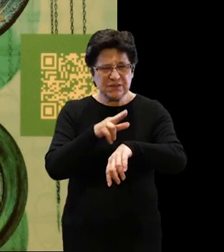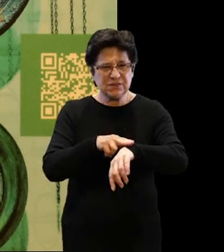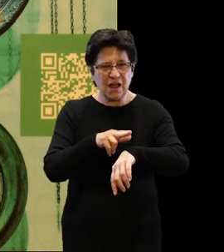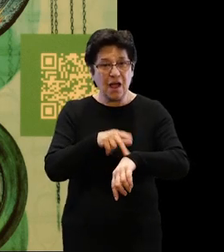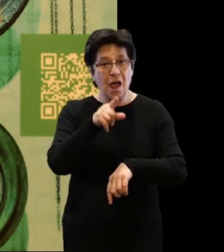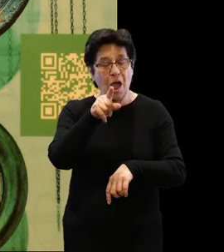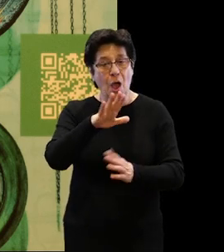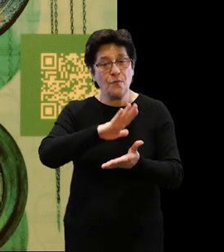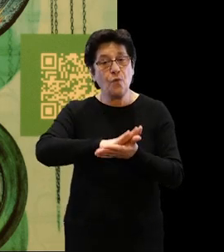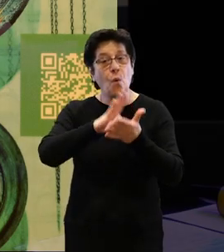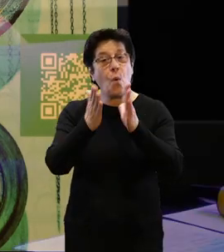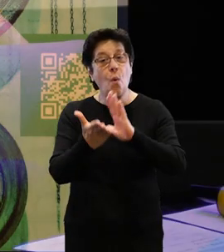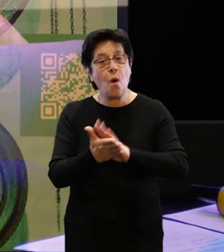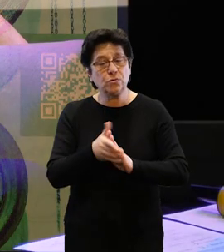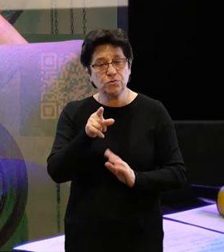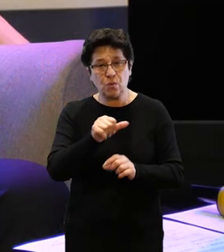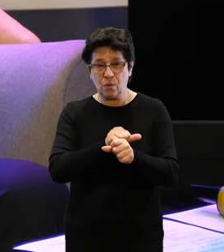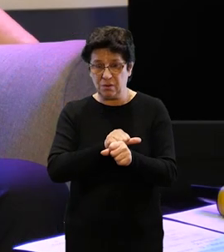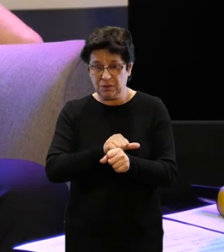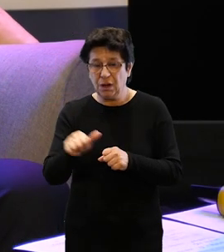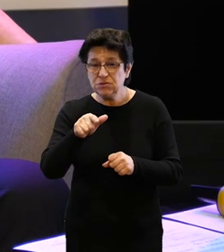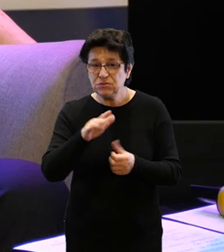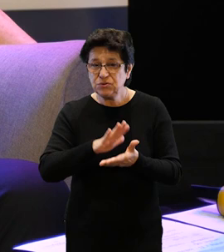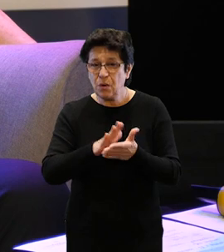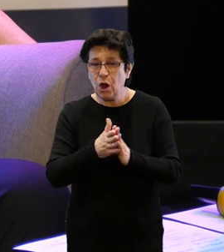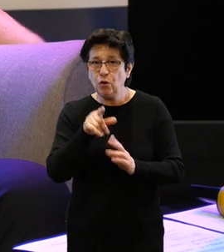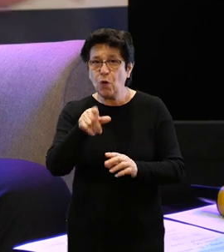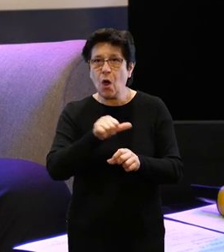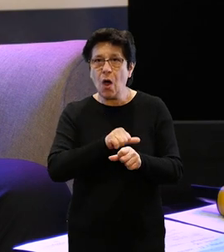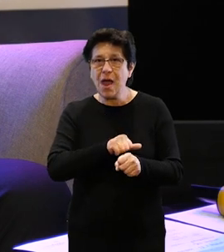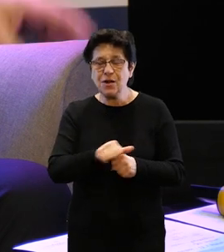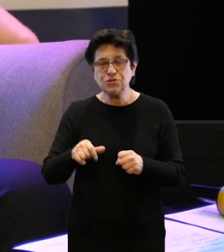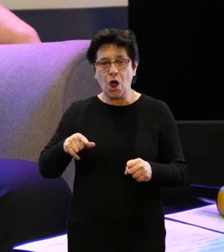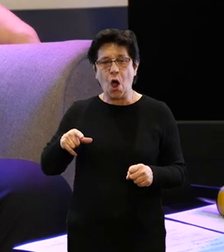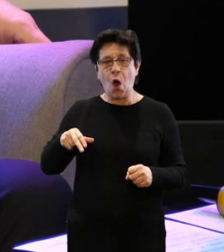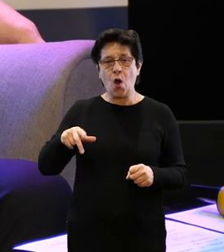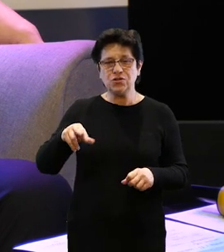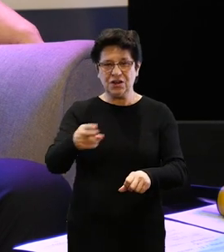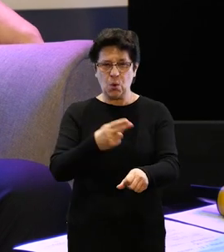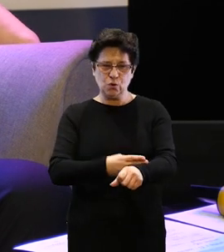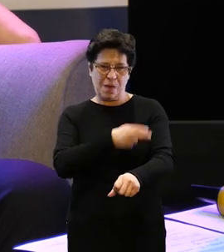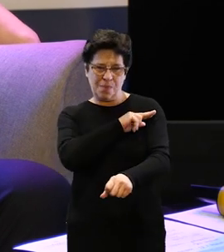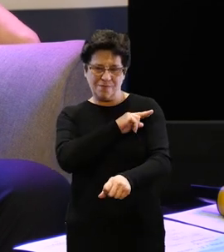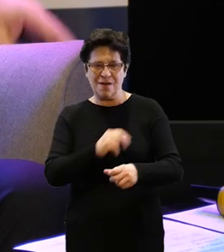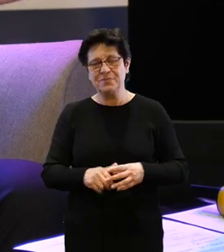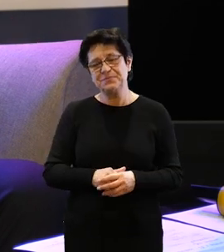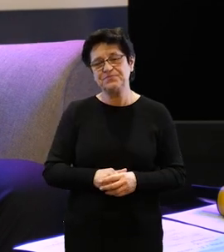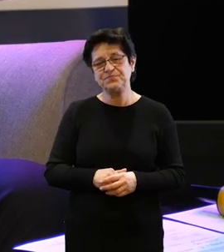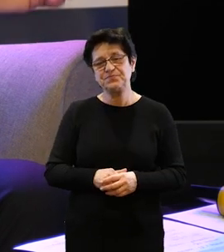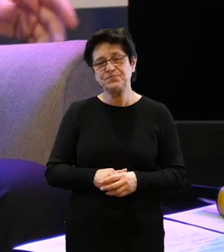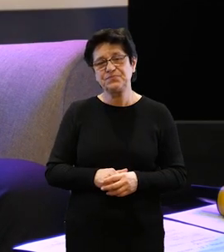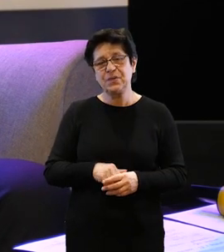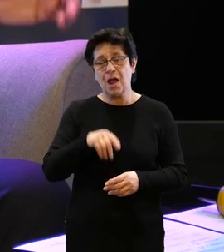ekspozycję starych zegarów to są akurat tak zwane chodziki urzędowe niektóre z nich Mają mają też